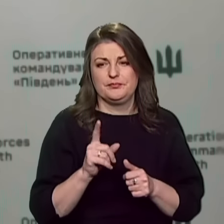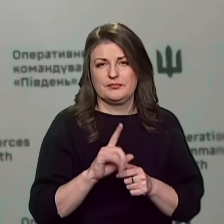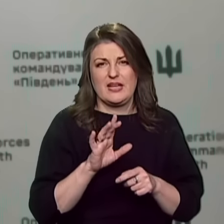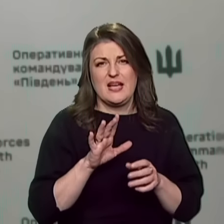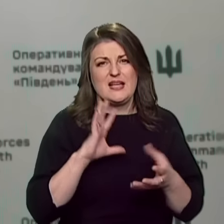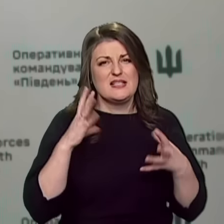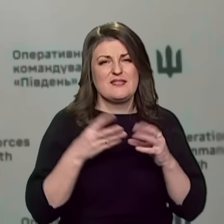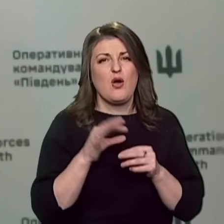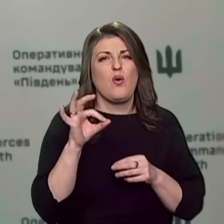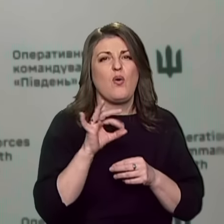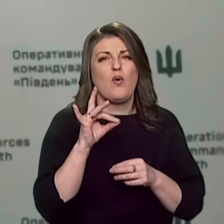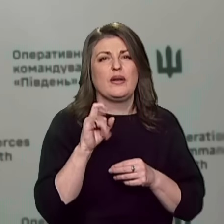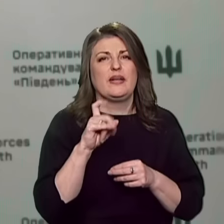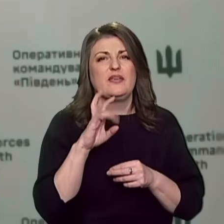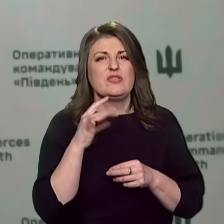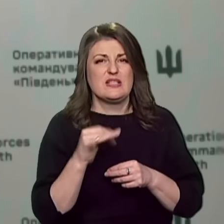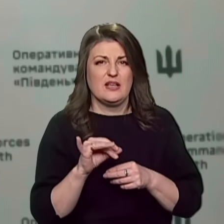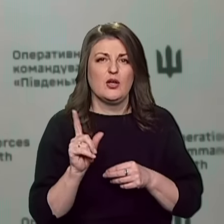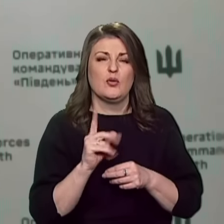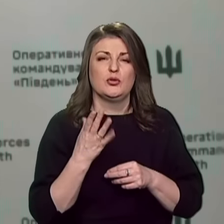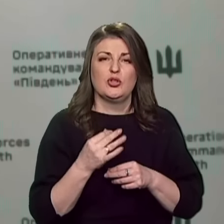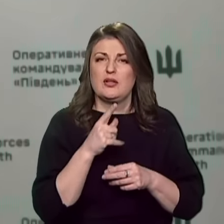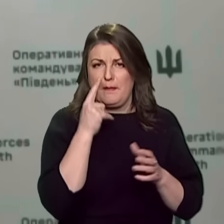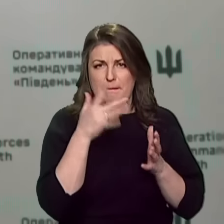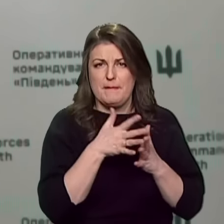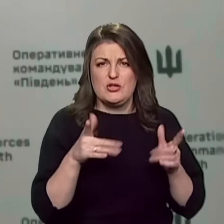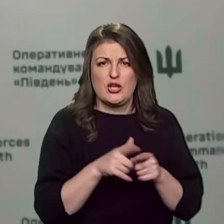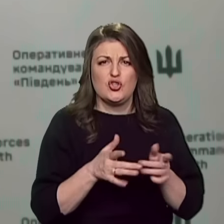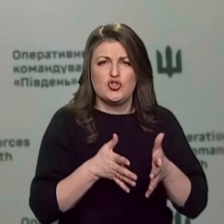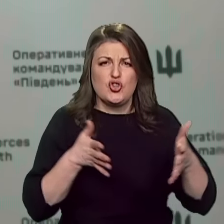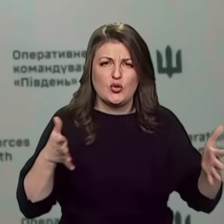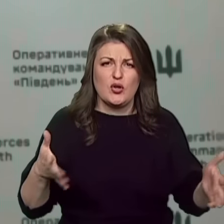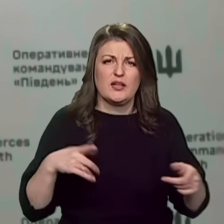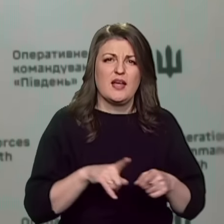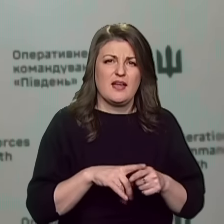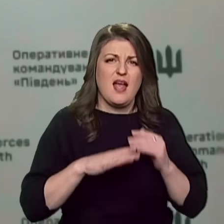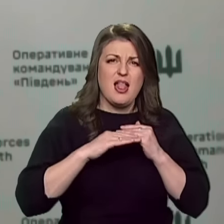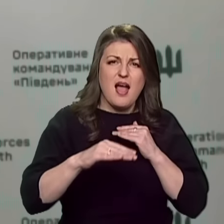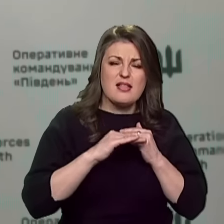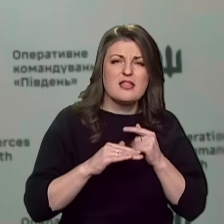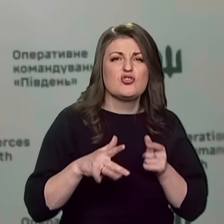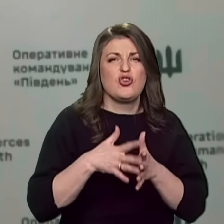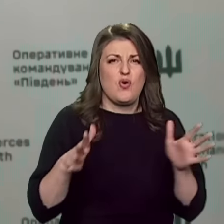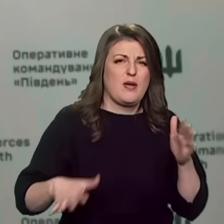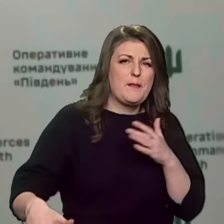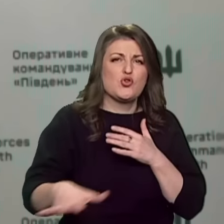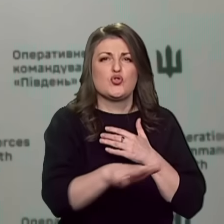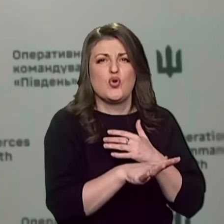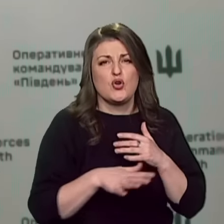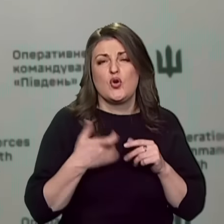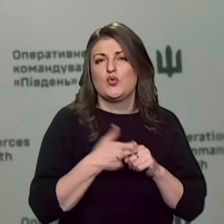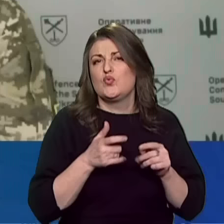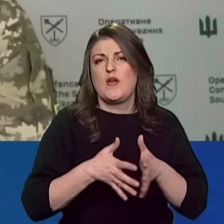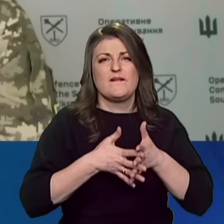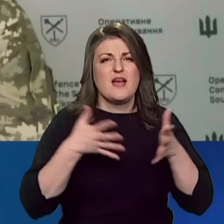Генерального штабу Оріхівський, тому що там більш широкі такі широкі лани, широкі простори,